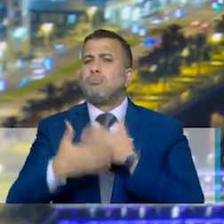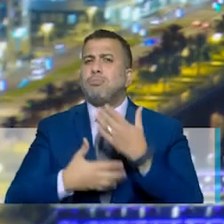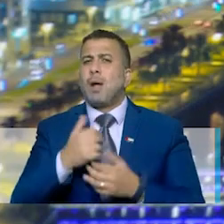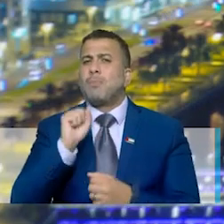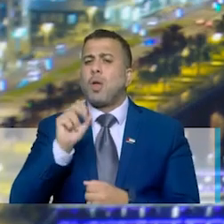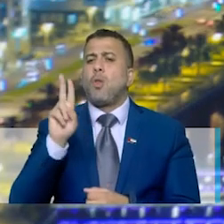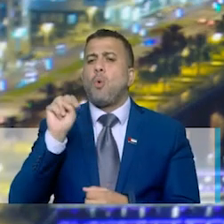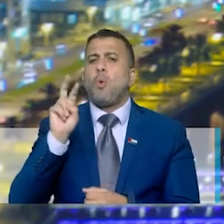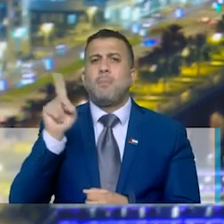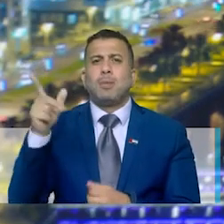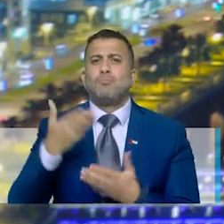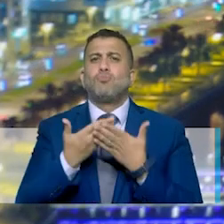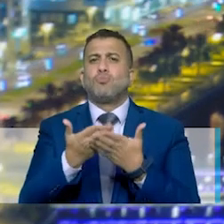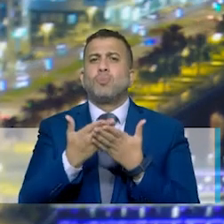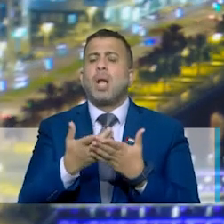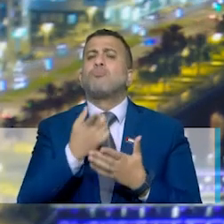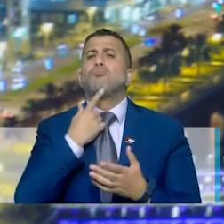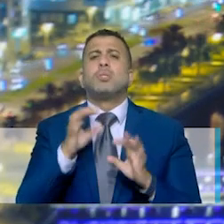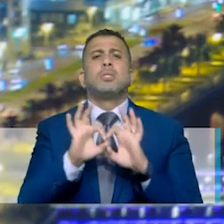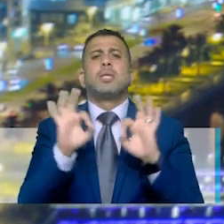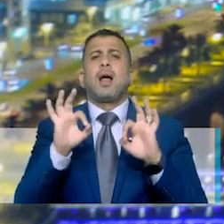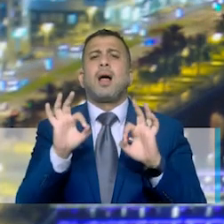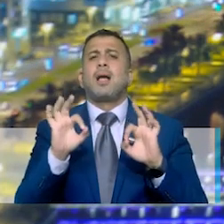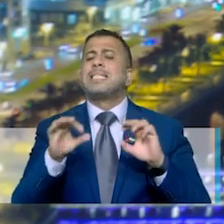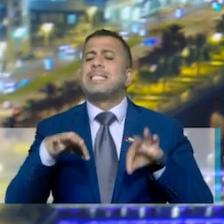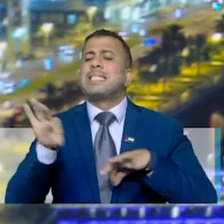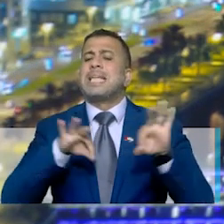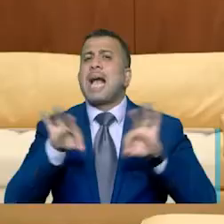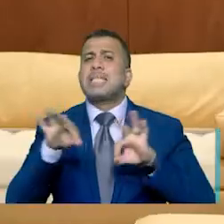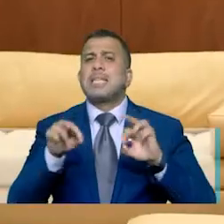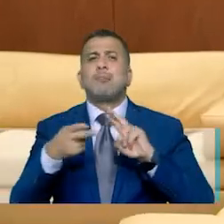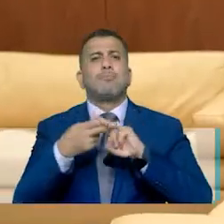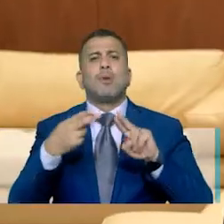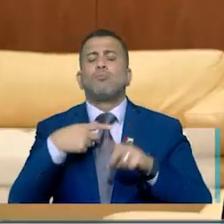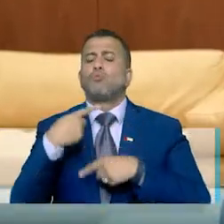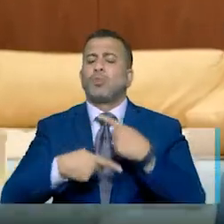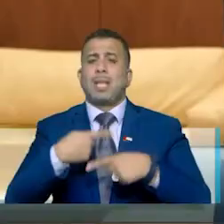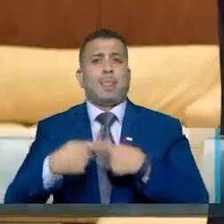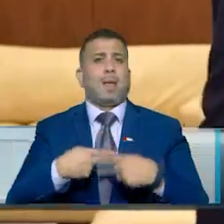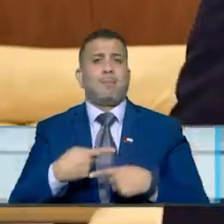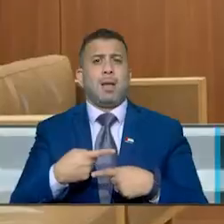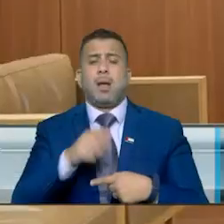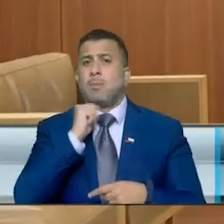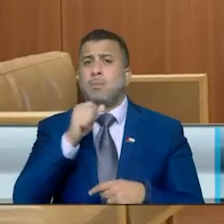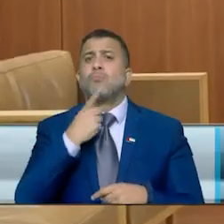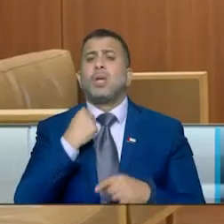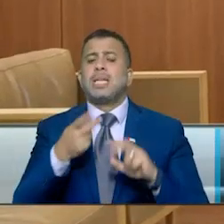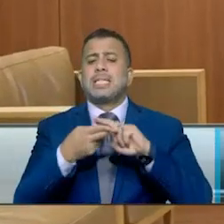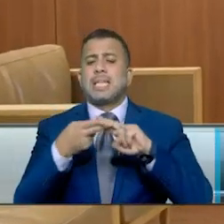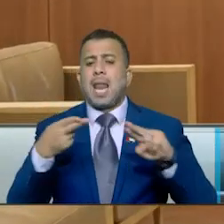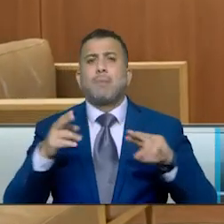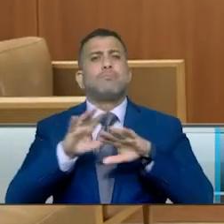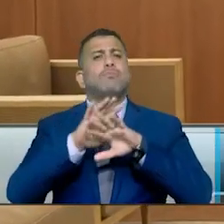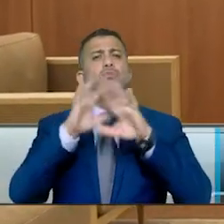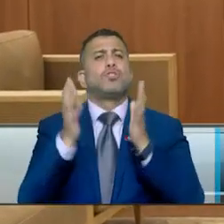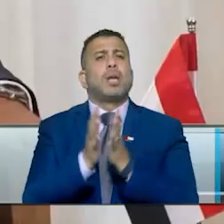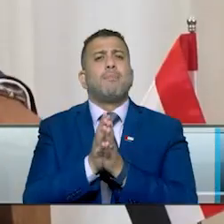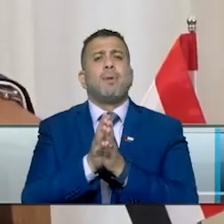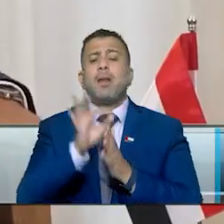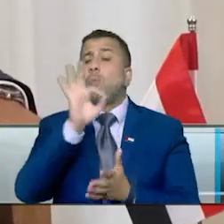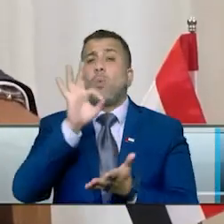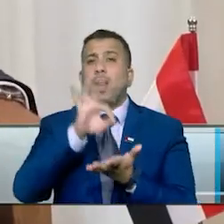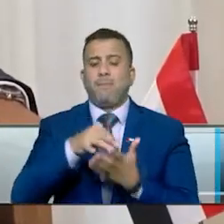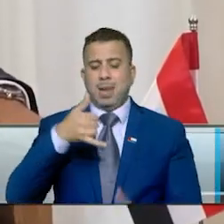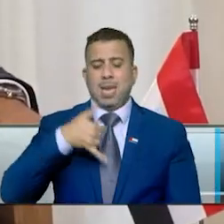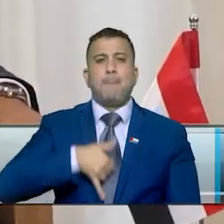الامميه المبذوله للتوصل الى تسويه سياسيه المستدامه تقود الى تحقيق السلام الشامل في اليمن